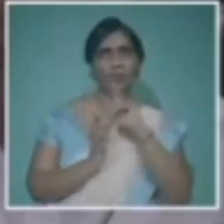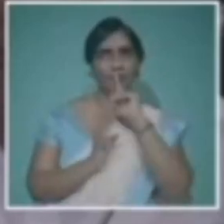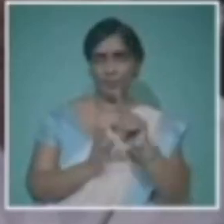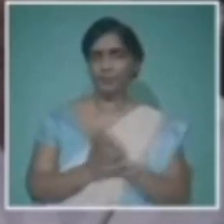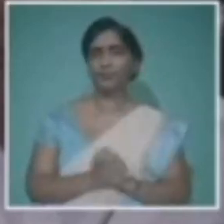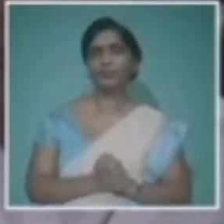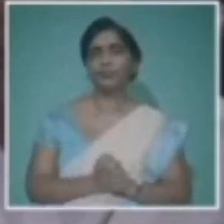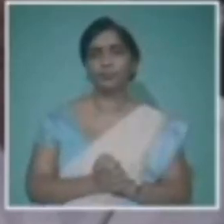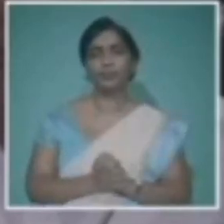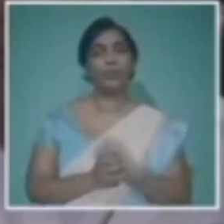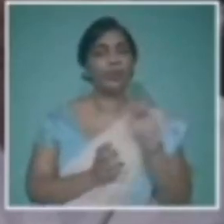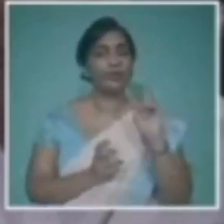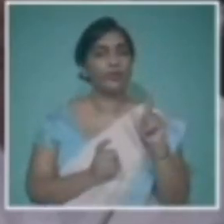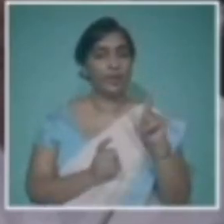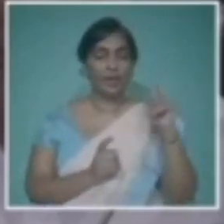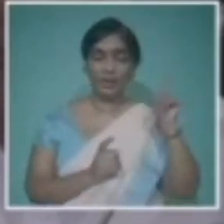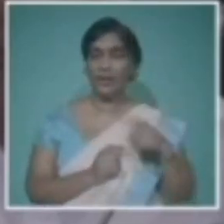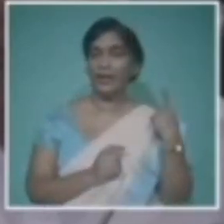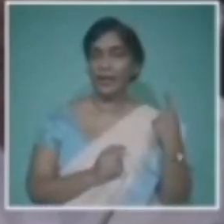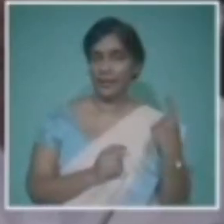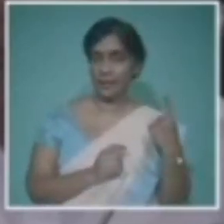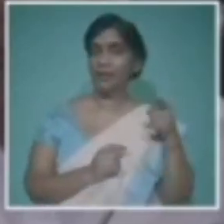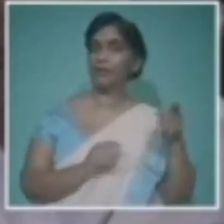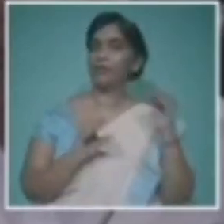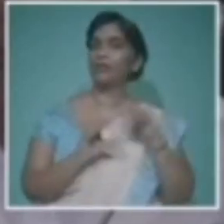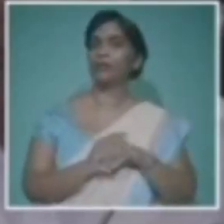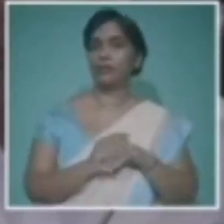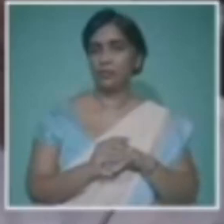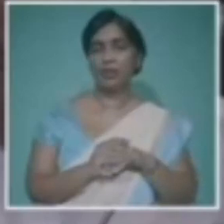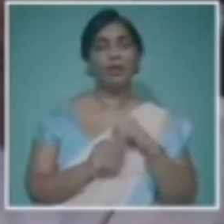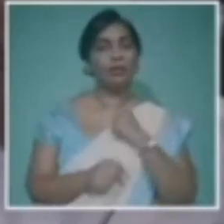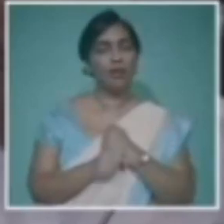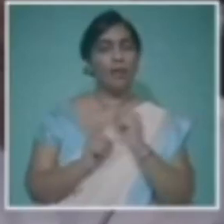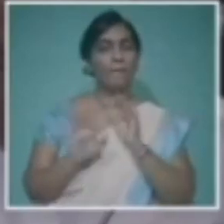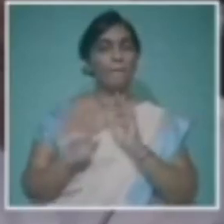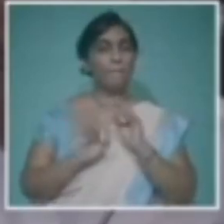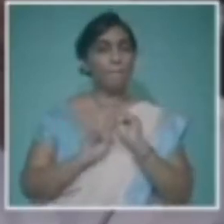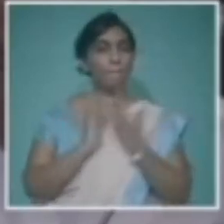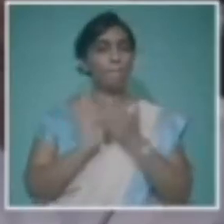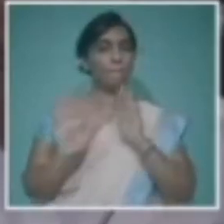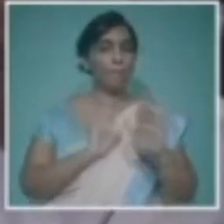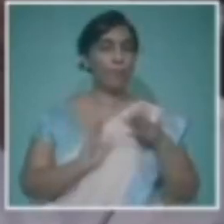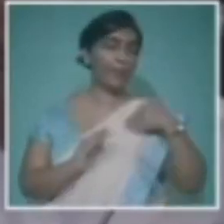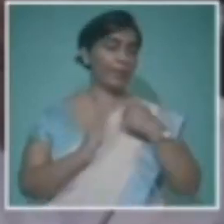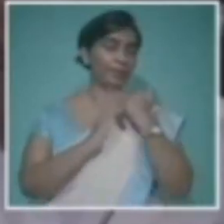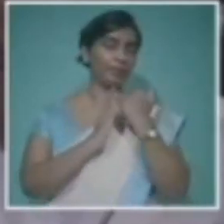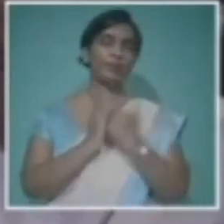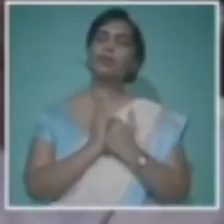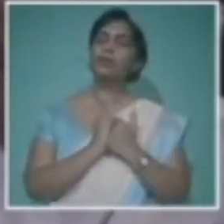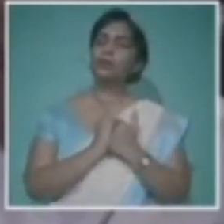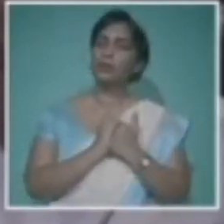කරේ 27.1 මෙහි ඇතුළත් රාජ්‍ය ප්‍රතිපත්ති මෙහෙවීමේ මූලධර්ම